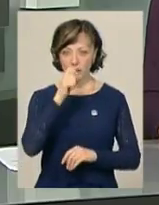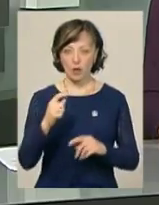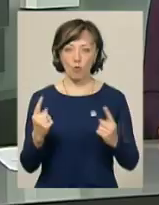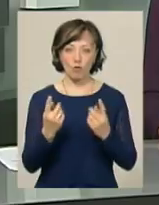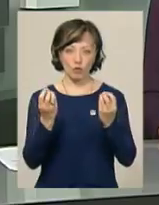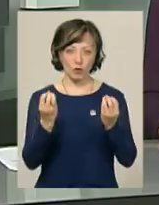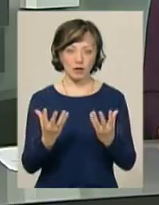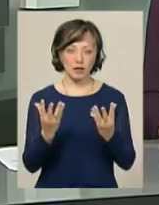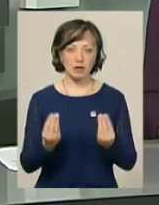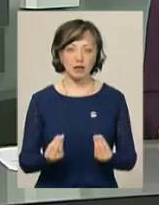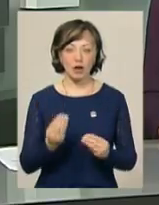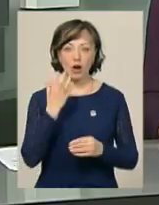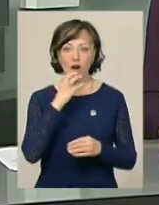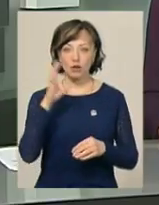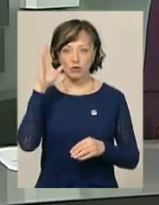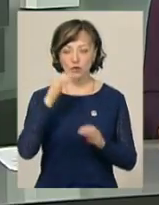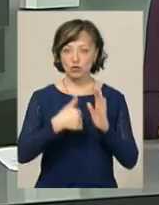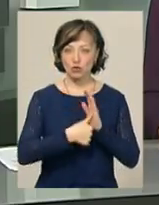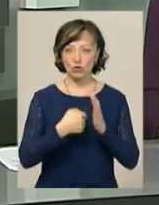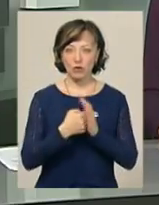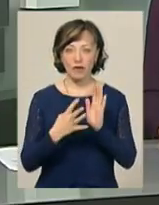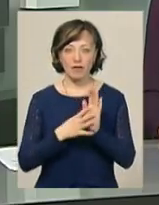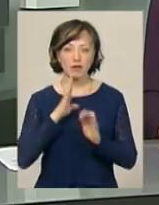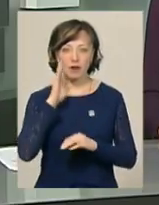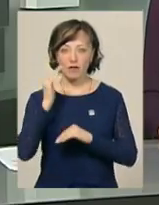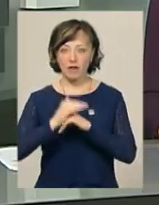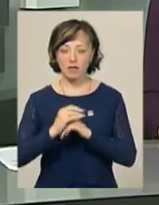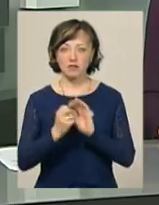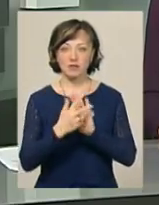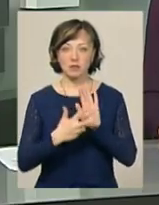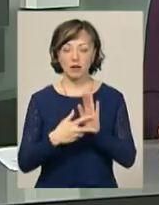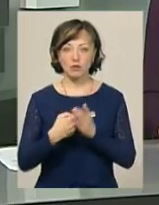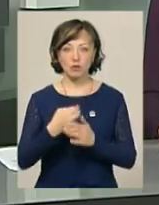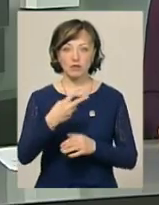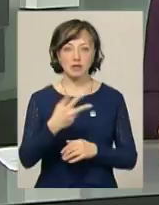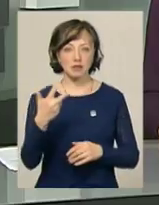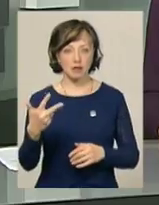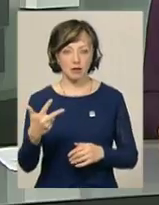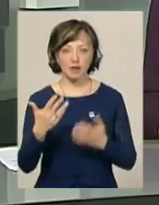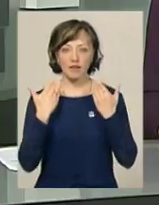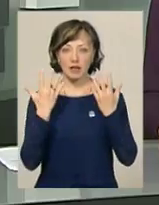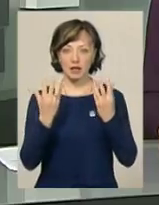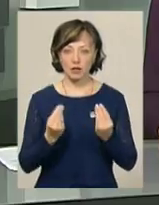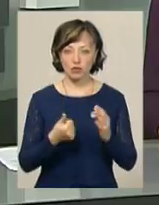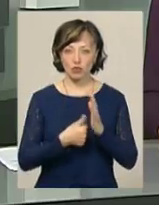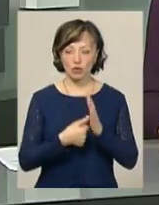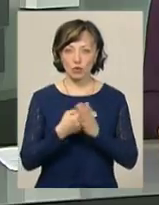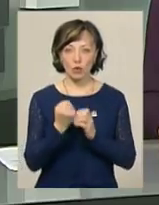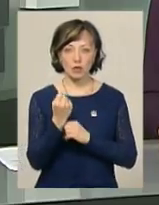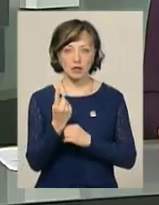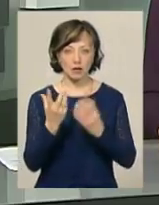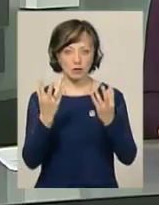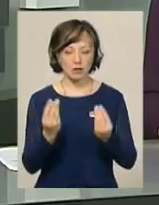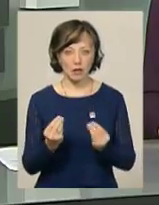дні гарячу воду вмикатимуть з 6 до 9 ранку, ввечері з 18 до 23. У вихідні дні з 6 до